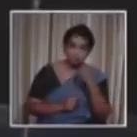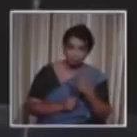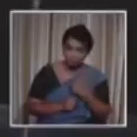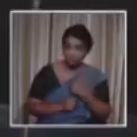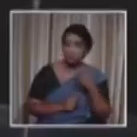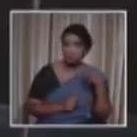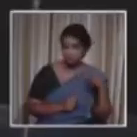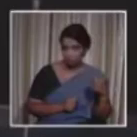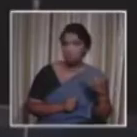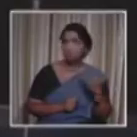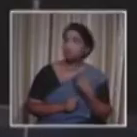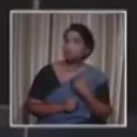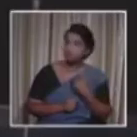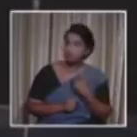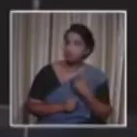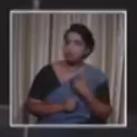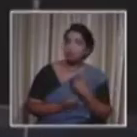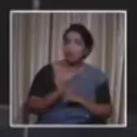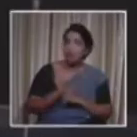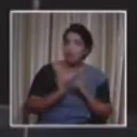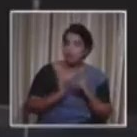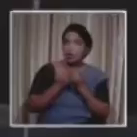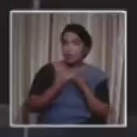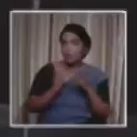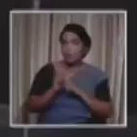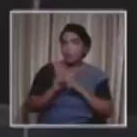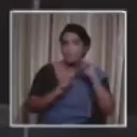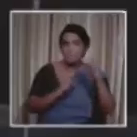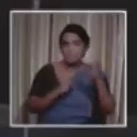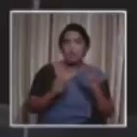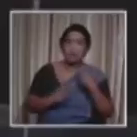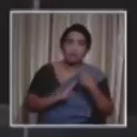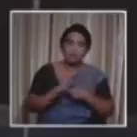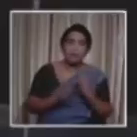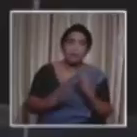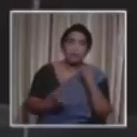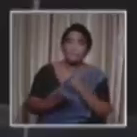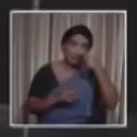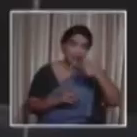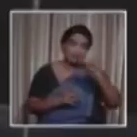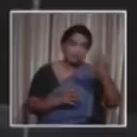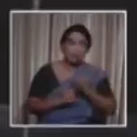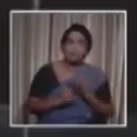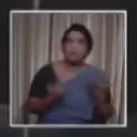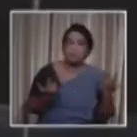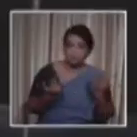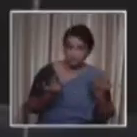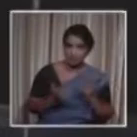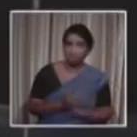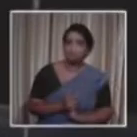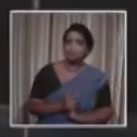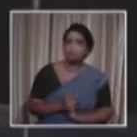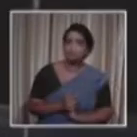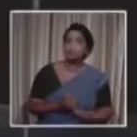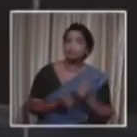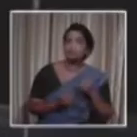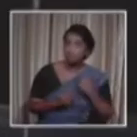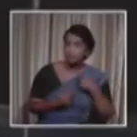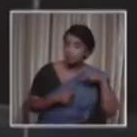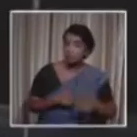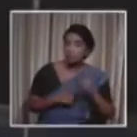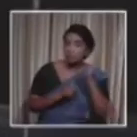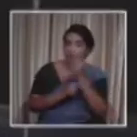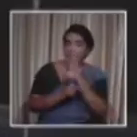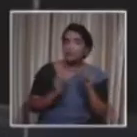නිවැරදි. අපිට LC එකක් විවෘත කරගන්න බෑ. අපේ රටේ තියෙන බැංකු පද්ධතිය ඇතුලේ දැන් ඉන්ධන ලබා ගැනීමේ කටයුතු කරන්න. ඒතර අපිට දැන් තියෙන එකම